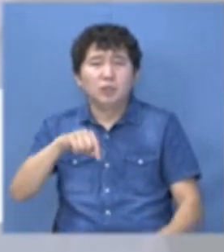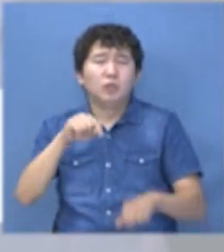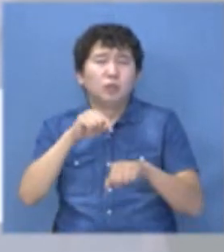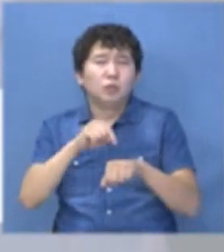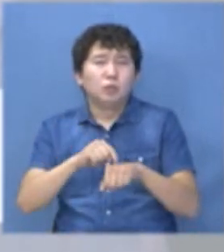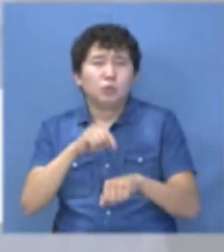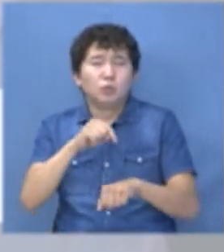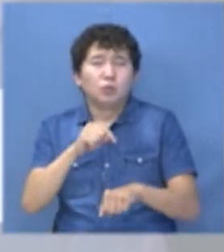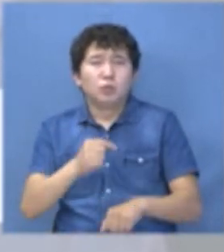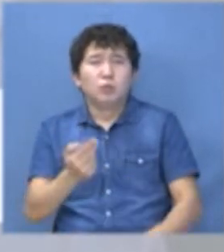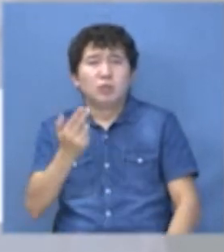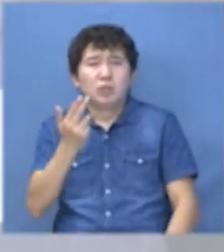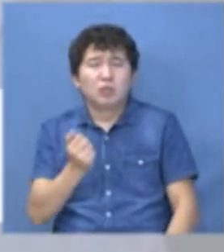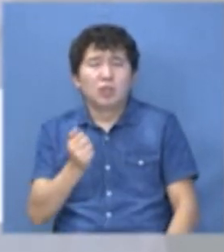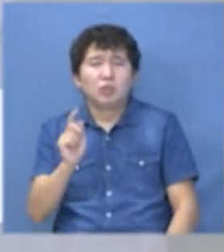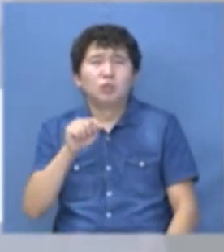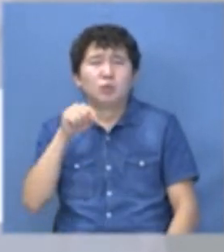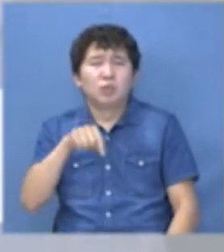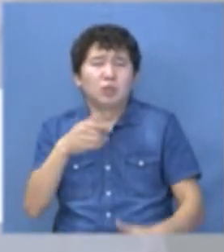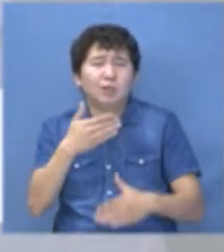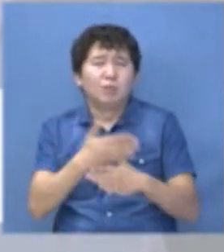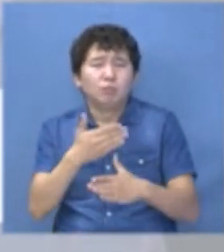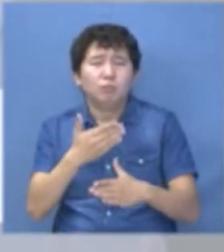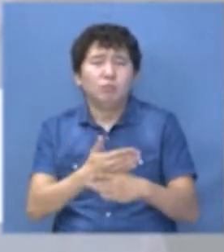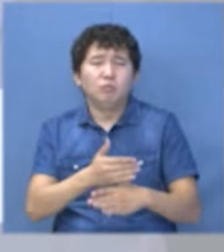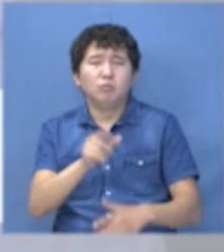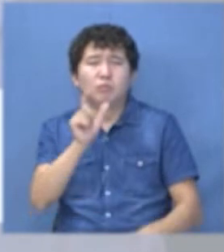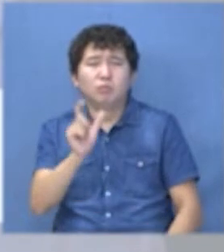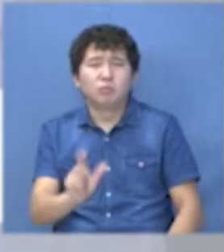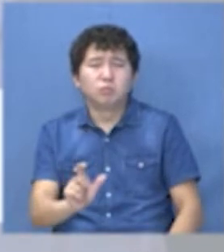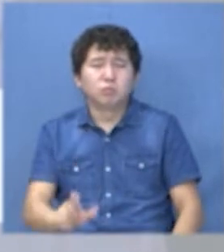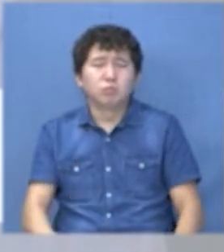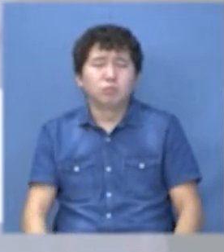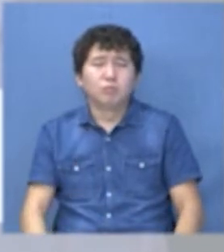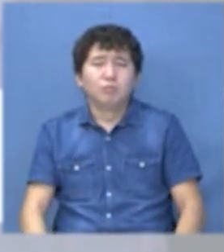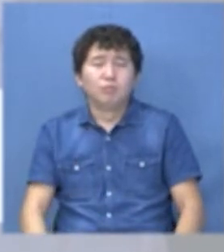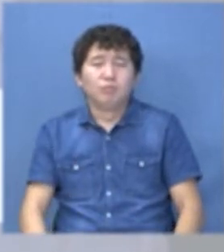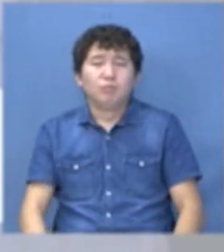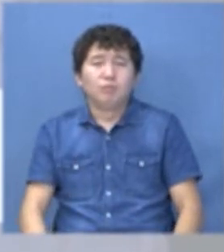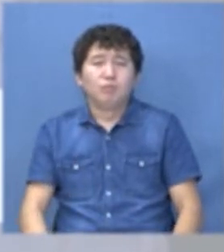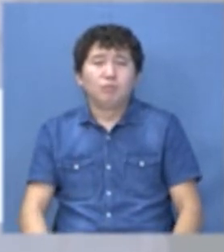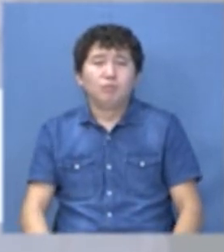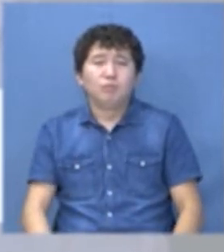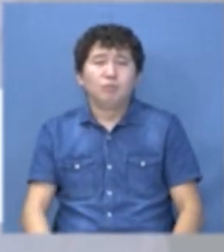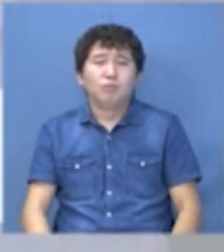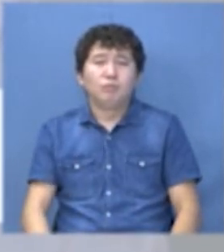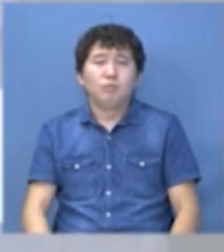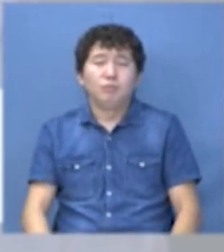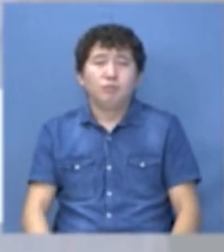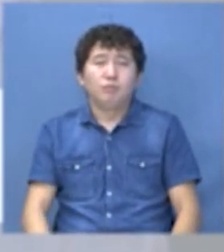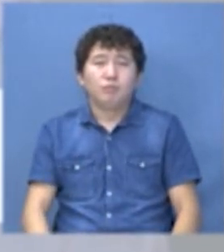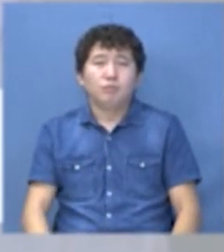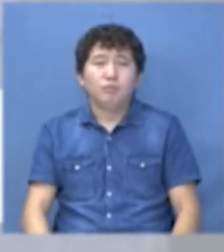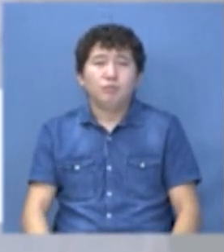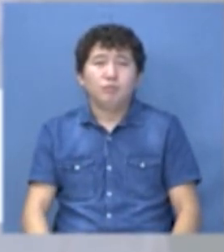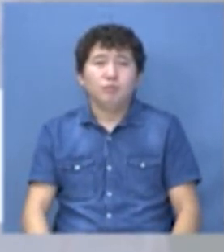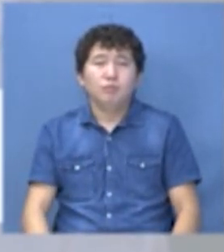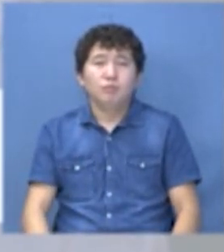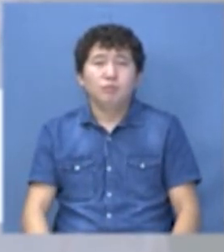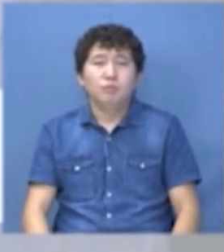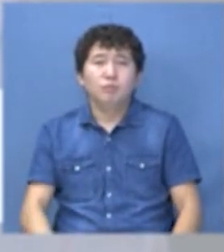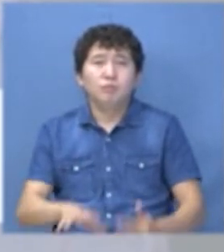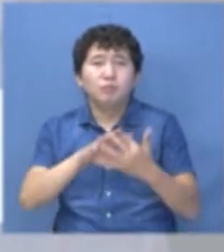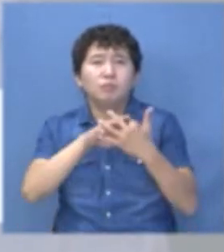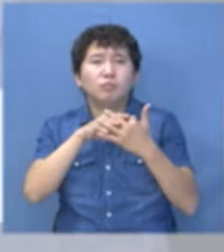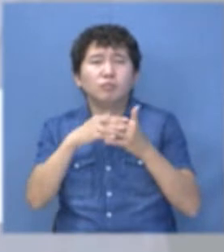ты действительно помогаешь людям, когда вот видишь этот результат. И видя этот результат, все вот эта